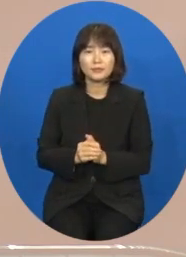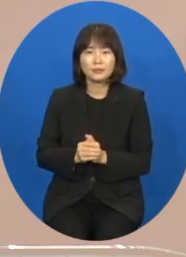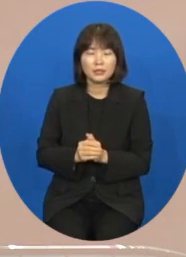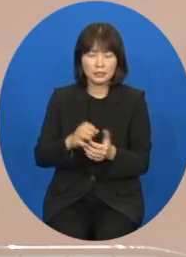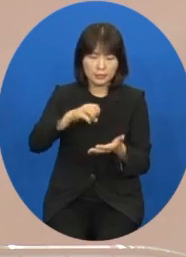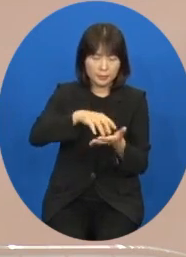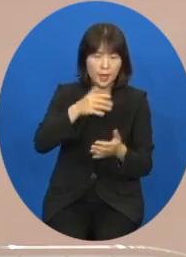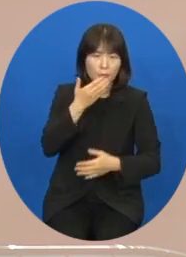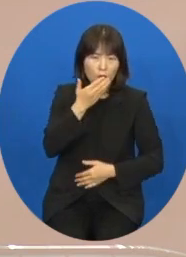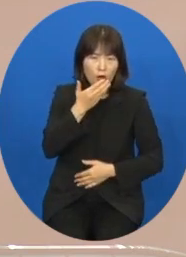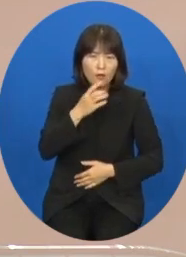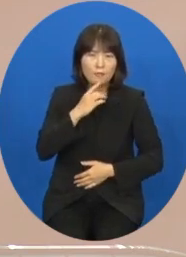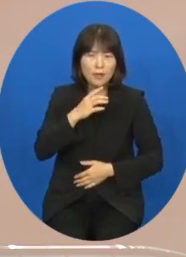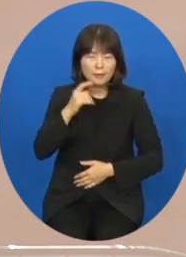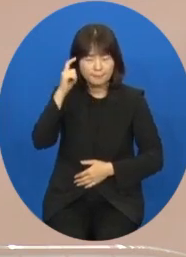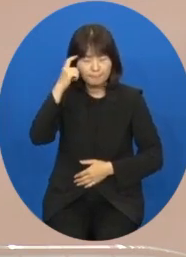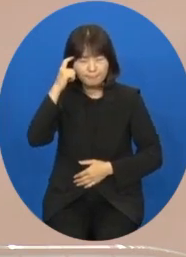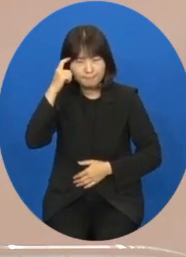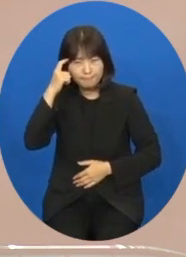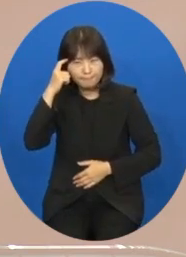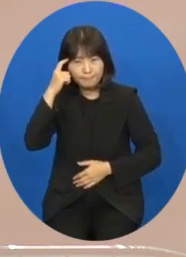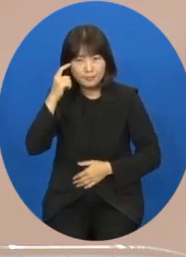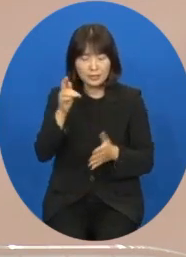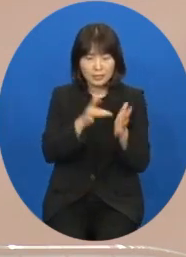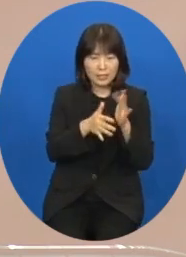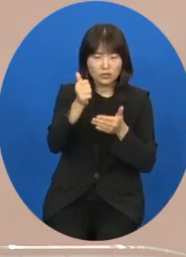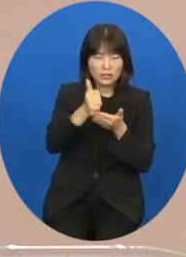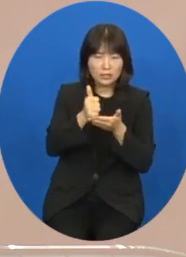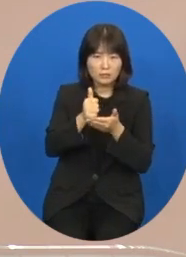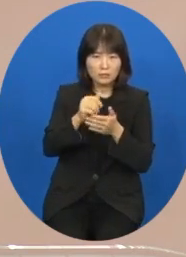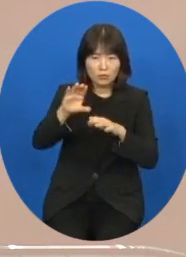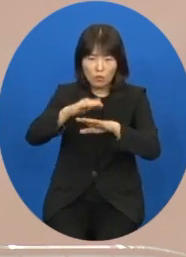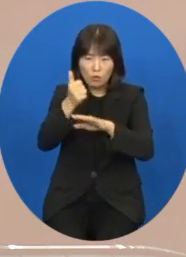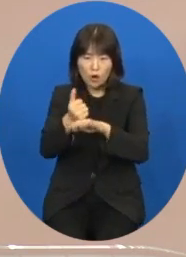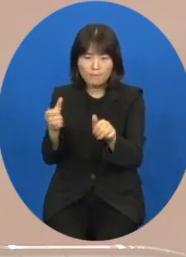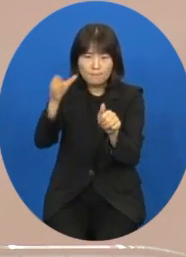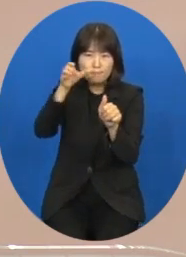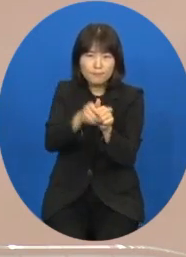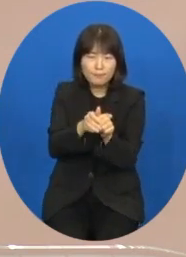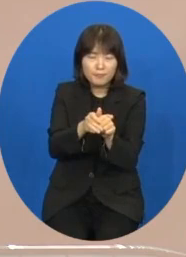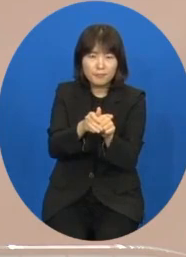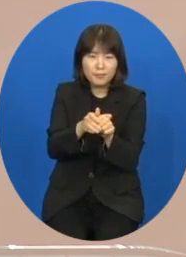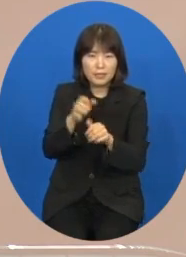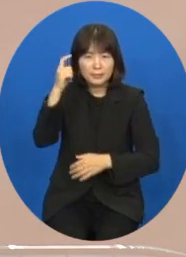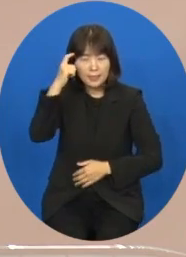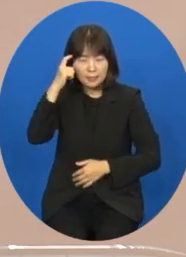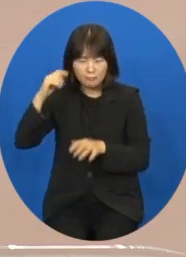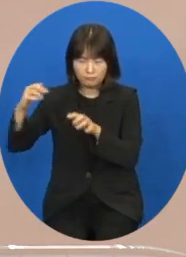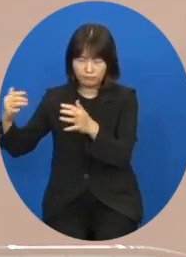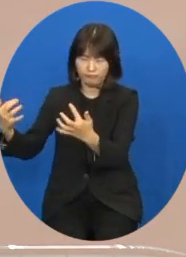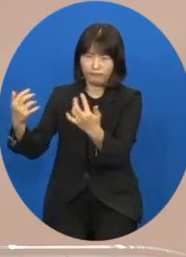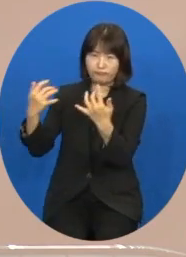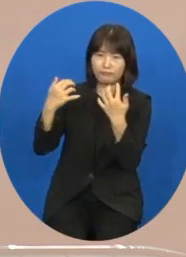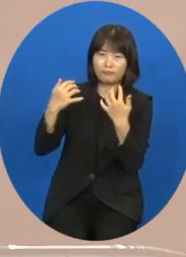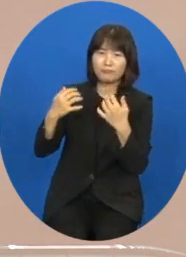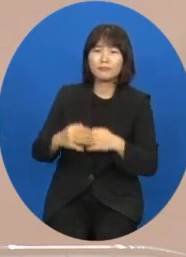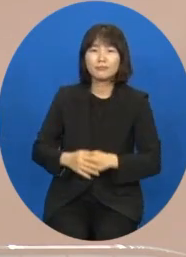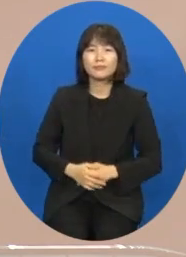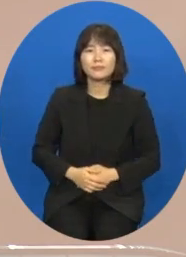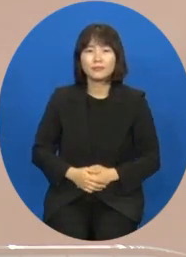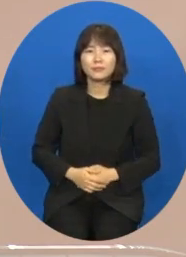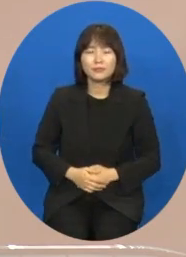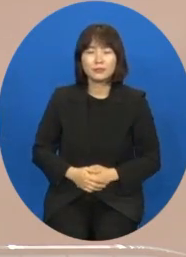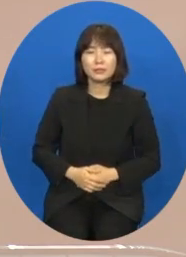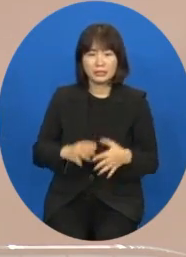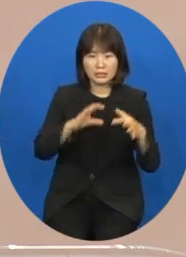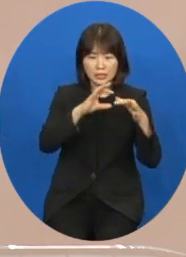빵 먹는 것만 생각하고 예수님을 왕으로 세우려고 예수님에게 몰려든 거예요. 그리고